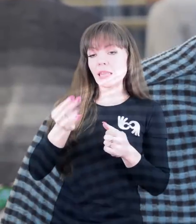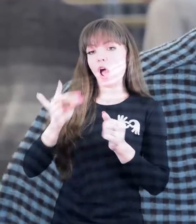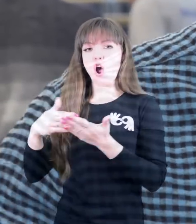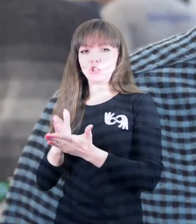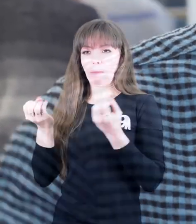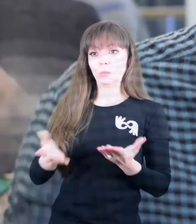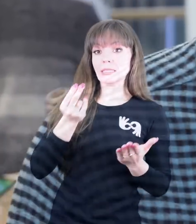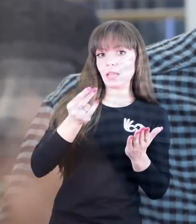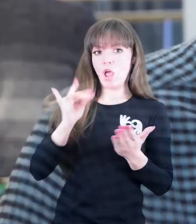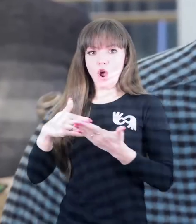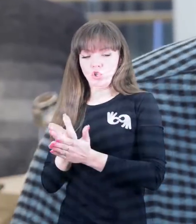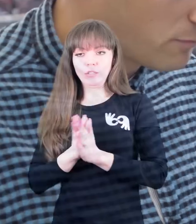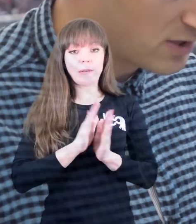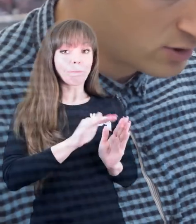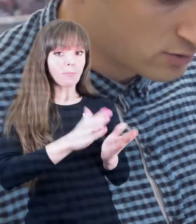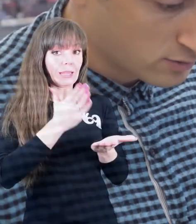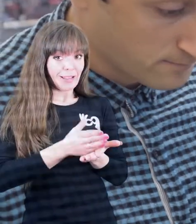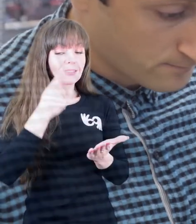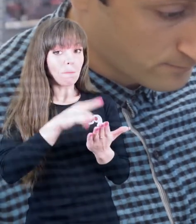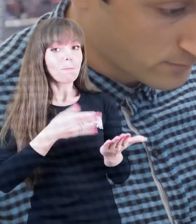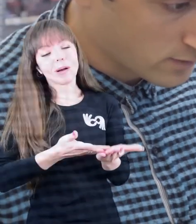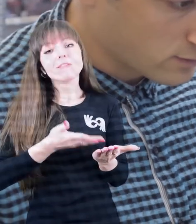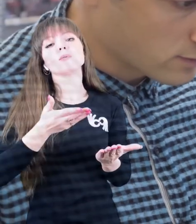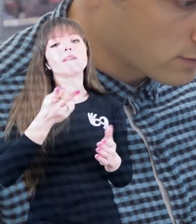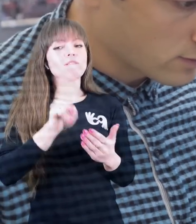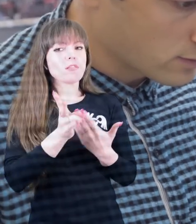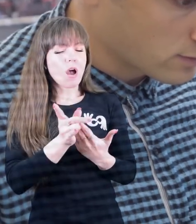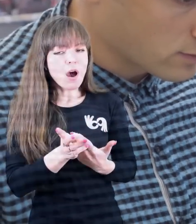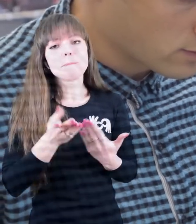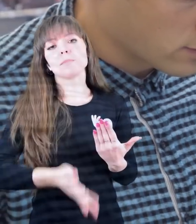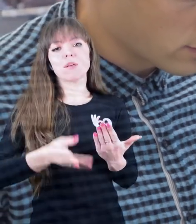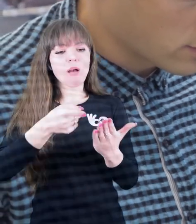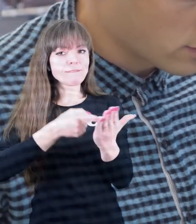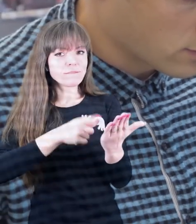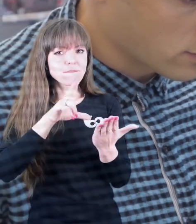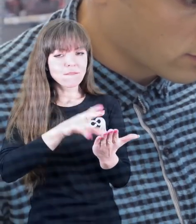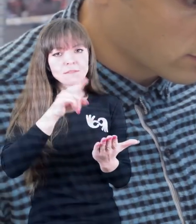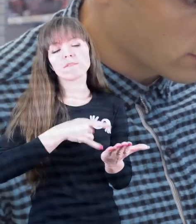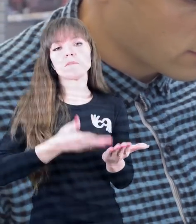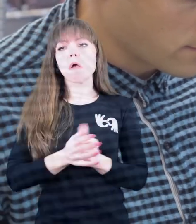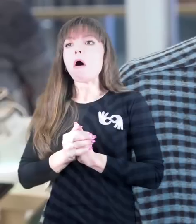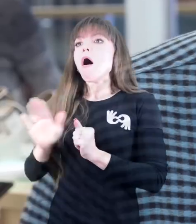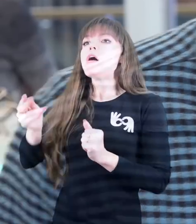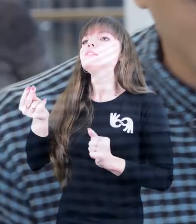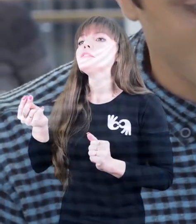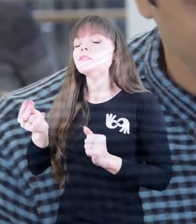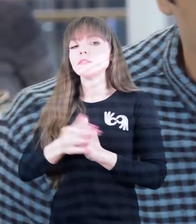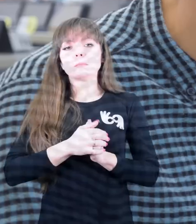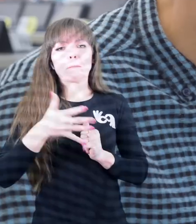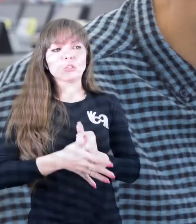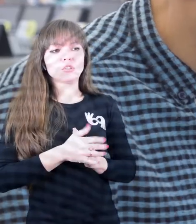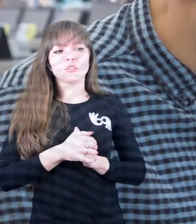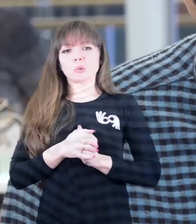цена, качество. Просто цена, качество. Чтобы... Смотрите, есть смартфон, цена, качество, двойная камера, широкий большой дисплей. Кутяк, а сколько